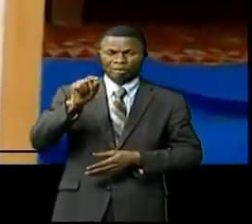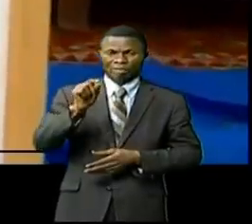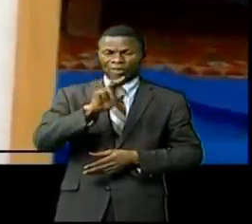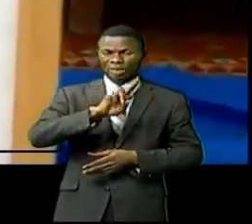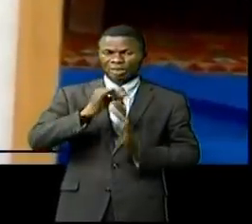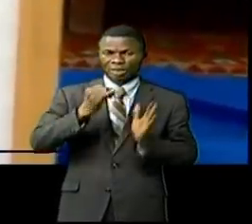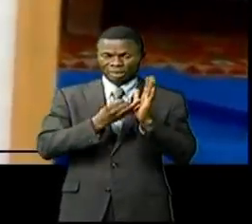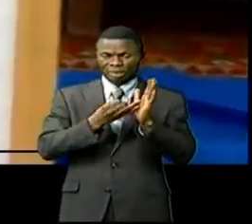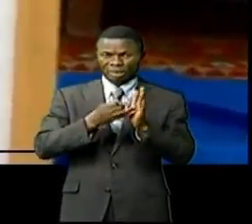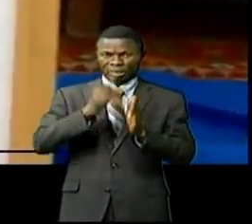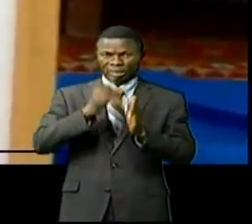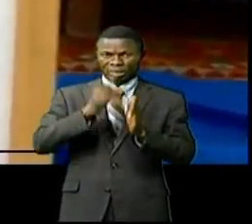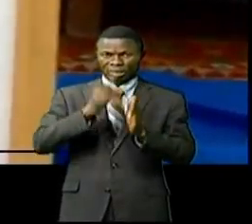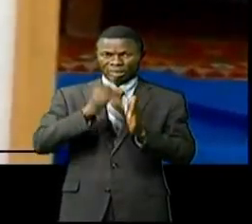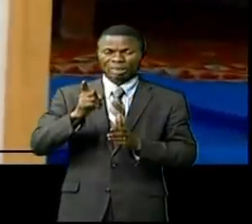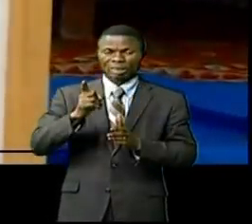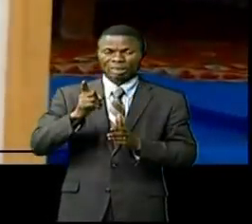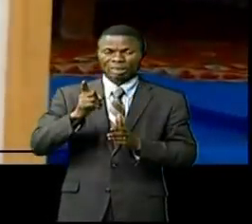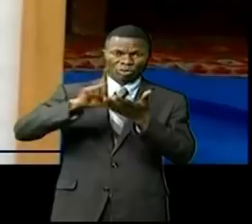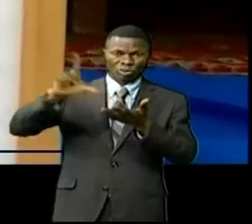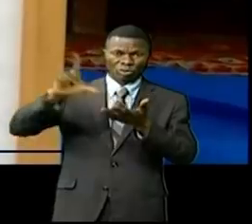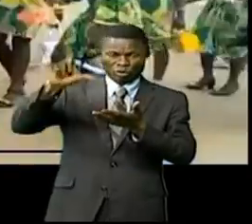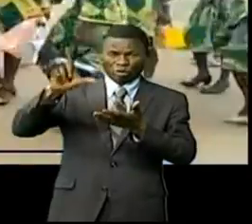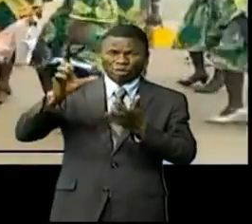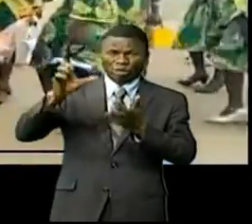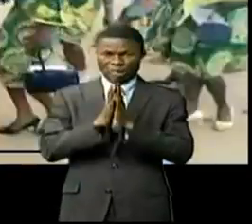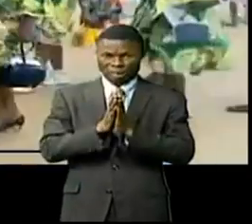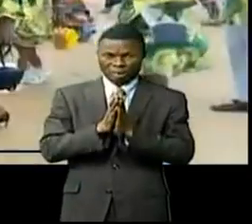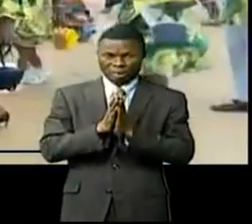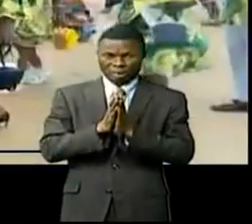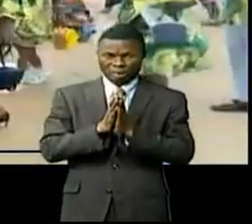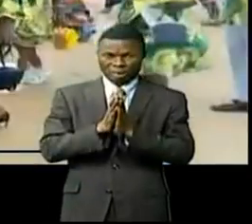dont 117 gradués et 10 licenciés. C'est le